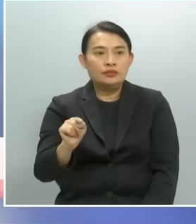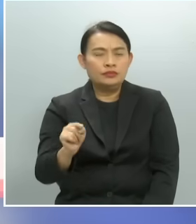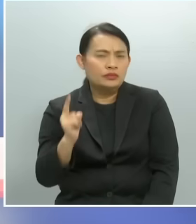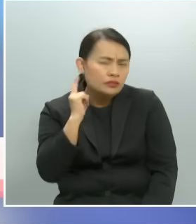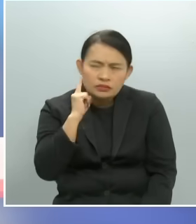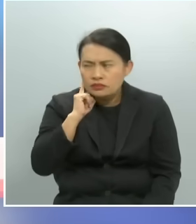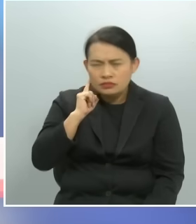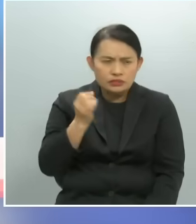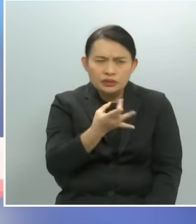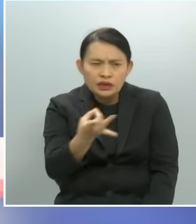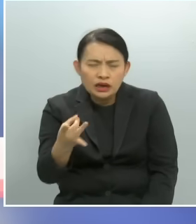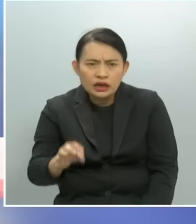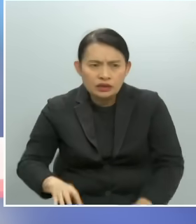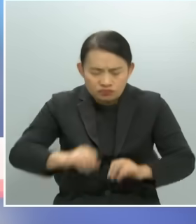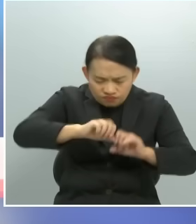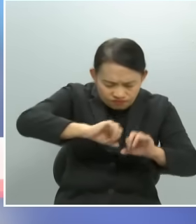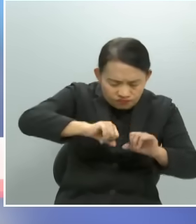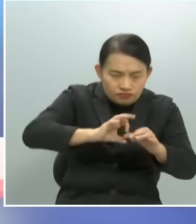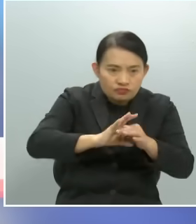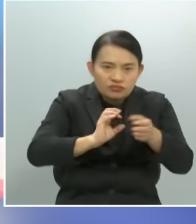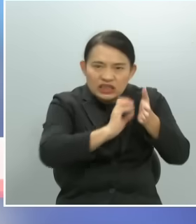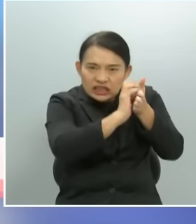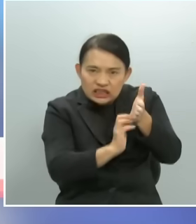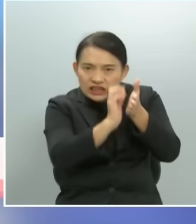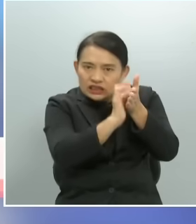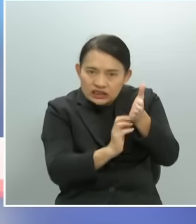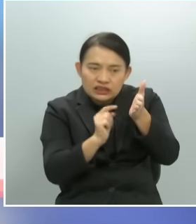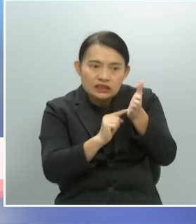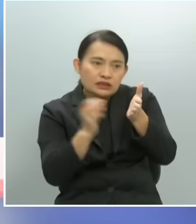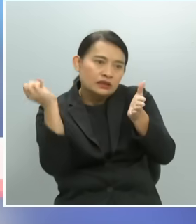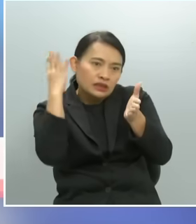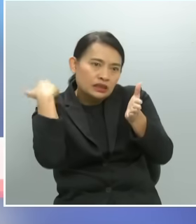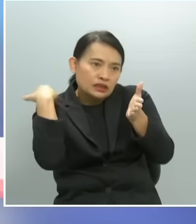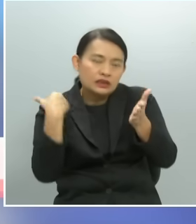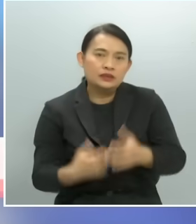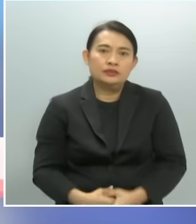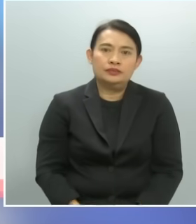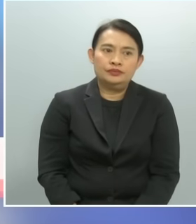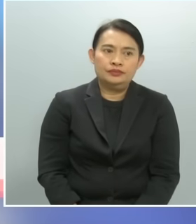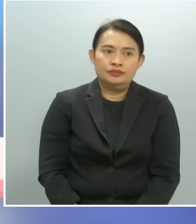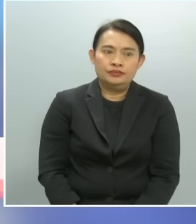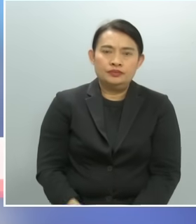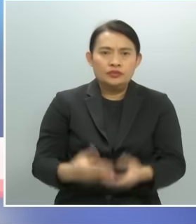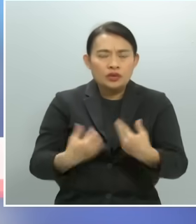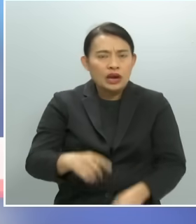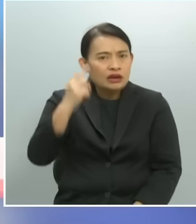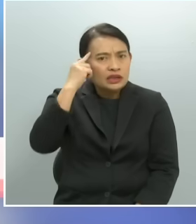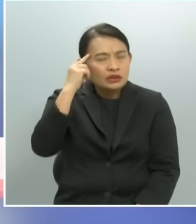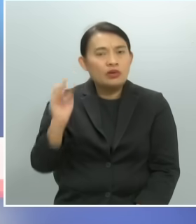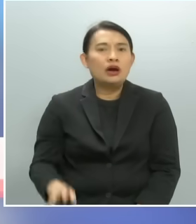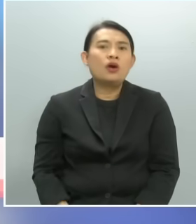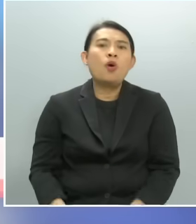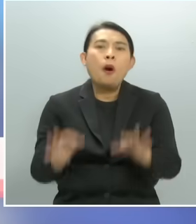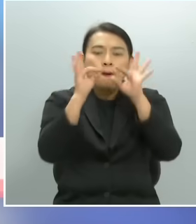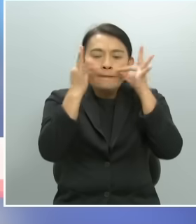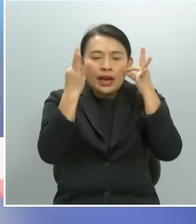ยินเสียงเหมือนมีอะไรมาตะกุยบริเวณระเบียงห้องแรกๆๆอย่างงี้ตนเองเนี่ยก็นึกว่าน่าจะเป็นแมวหรือเปล่าแล้วก็